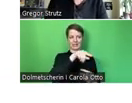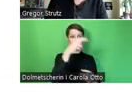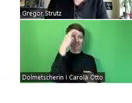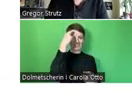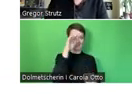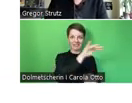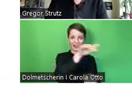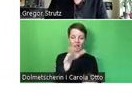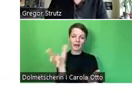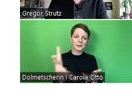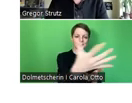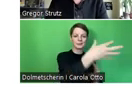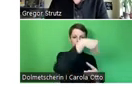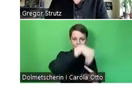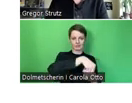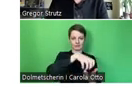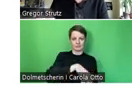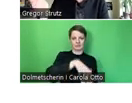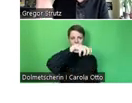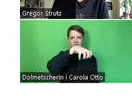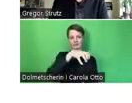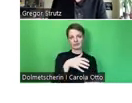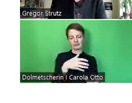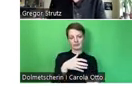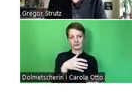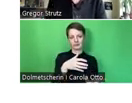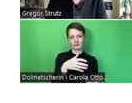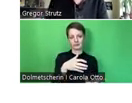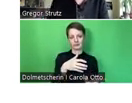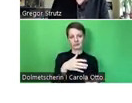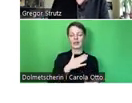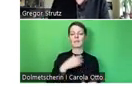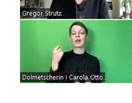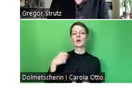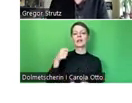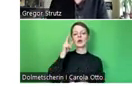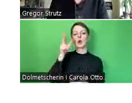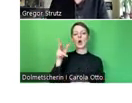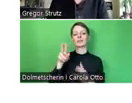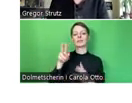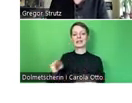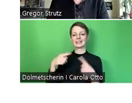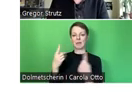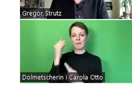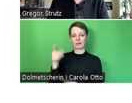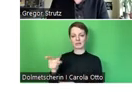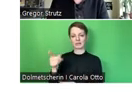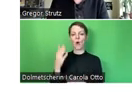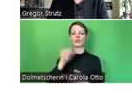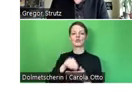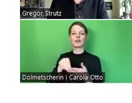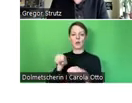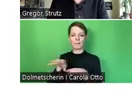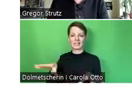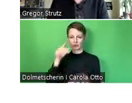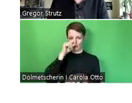und zur Verfügung zu stellen. Und insofern haben sie zum einen meinen Kollegen Gottfried Zimmermann eben von der Hochschule der Medien in Stuttgart